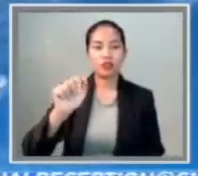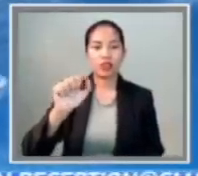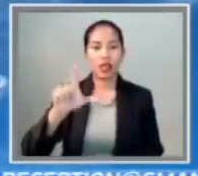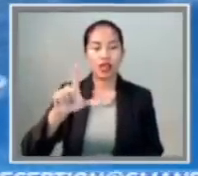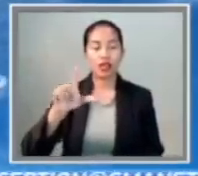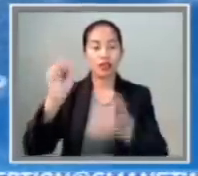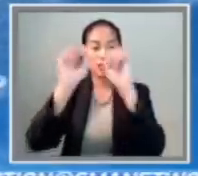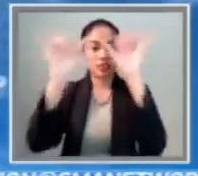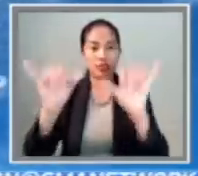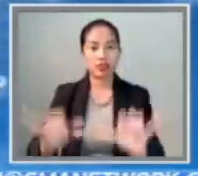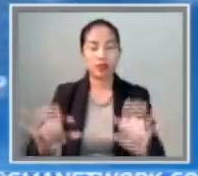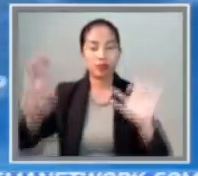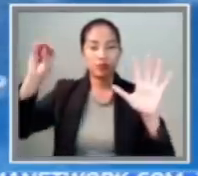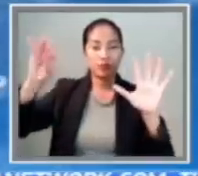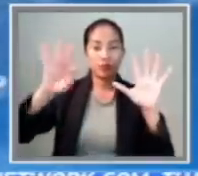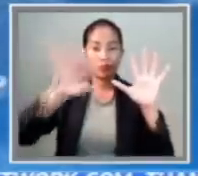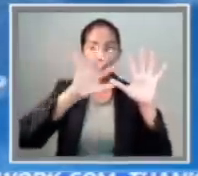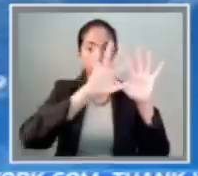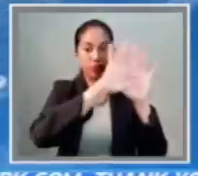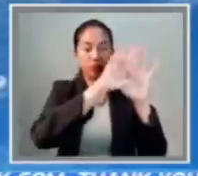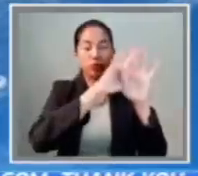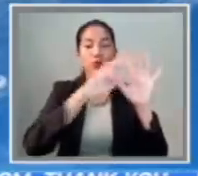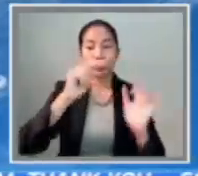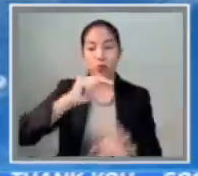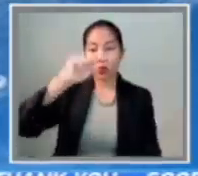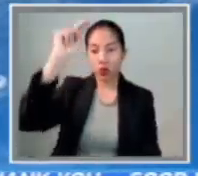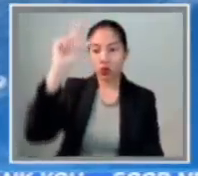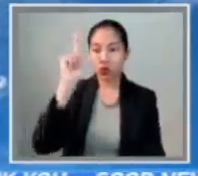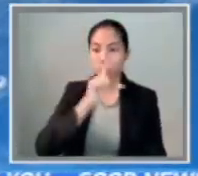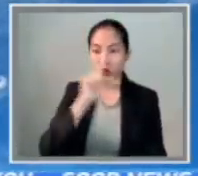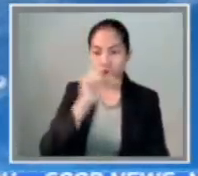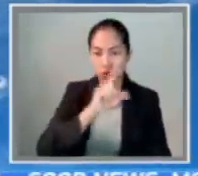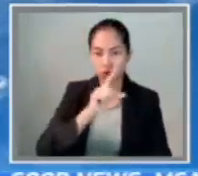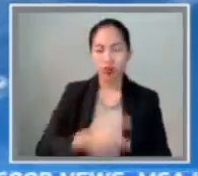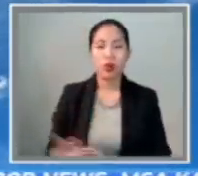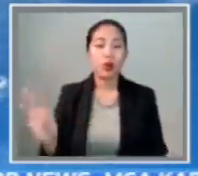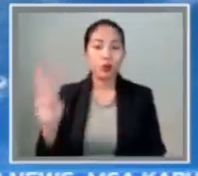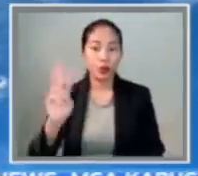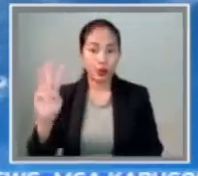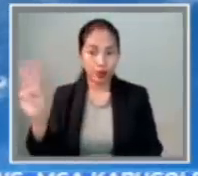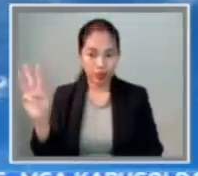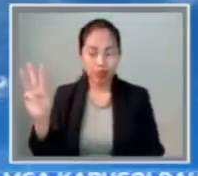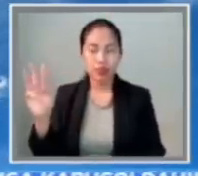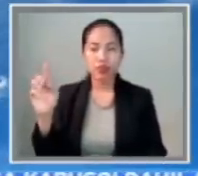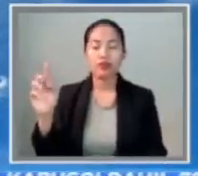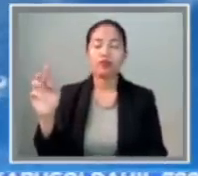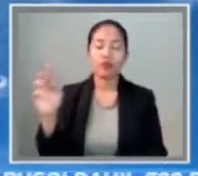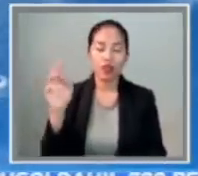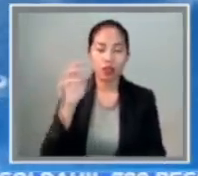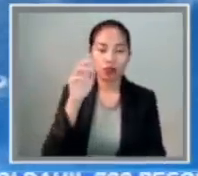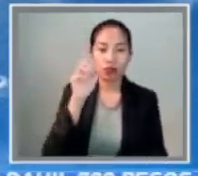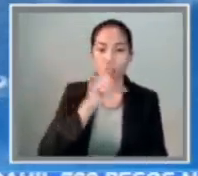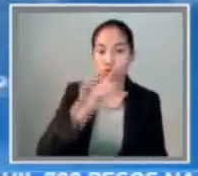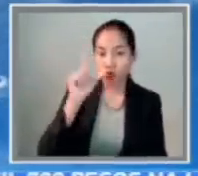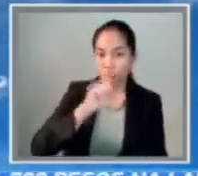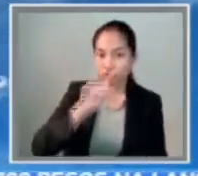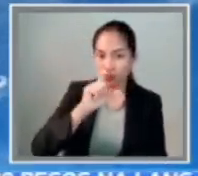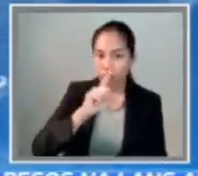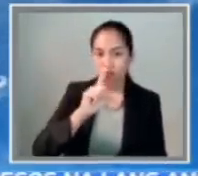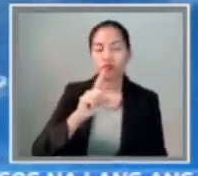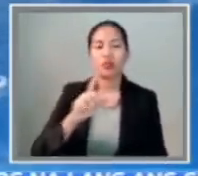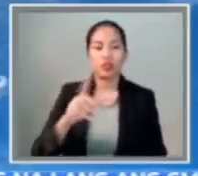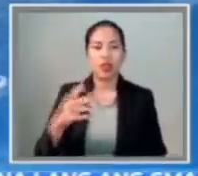Southwesterly surface wind flow naman ang nagpapaulan sa western section ng northern at central Luzon. Posible naman ang mga